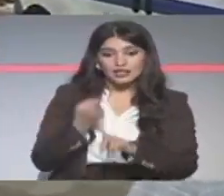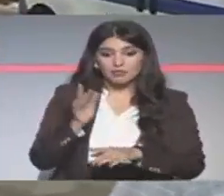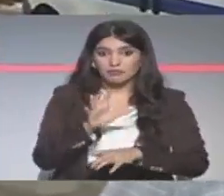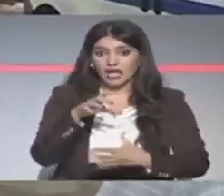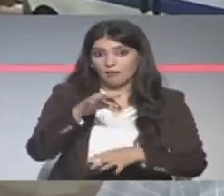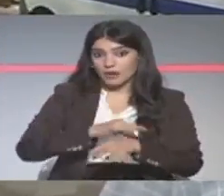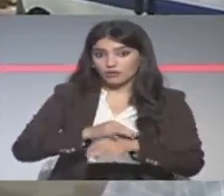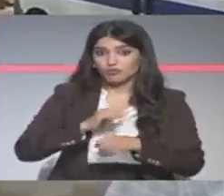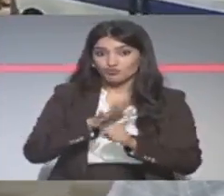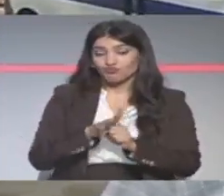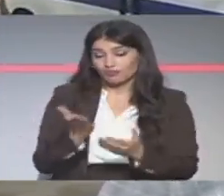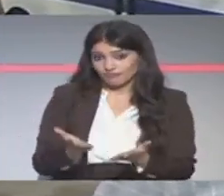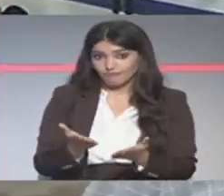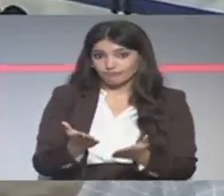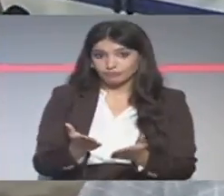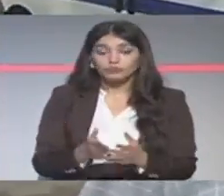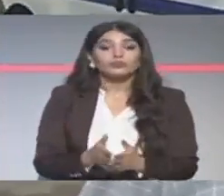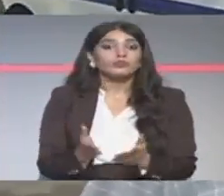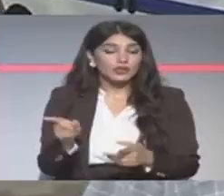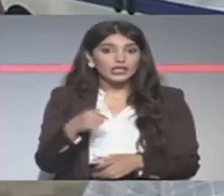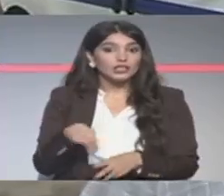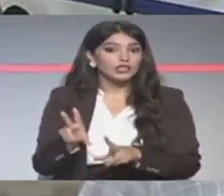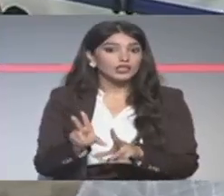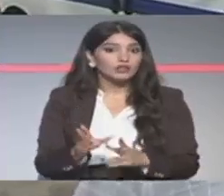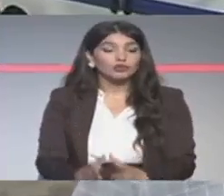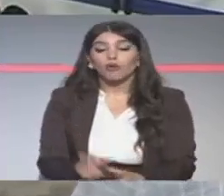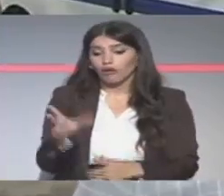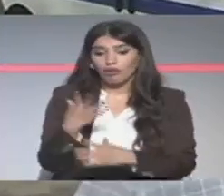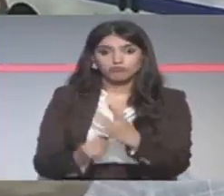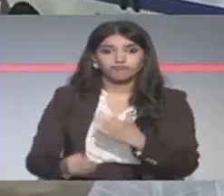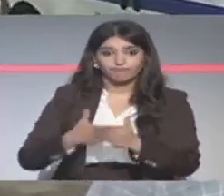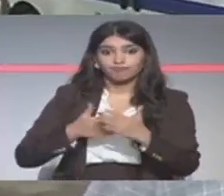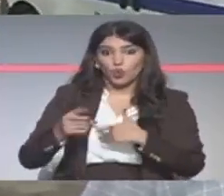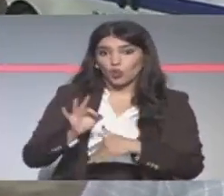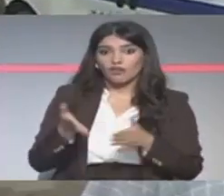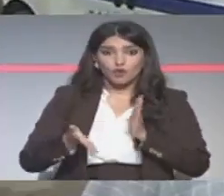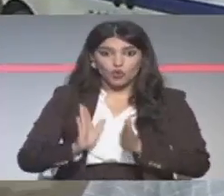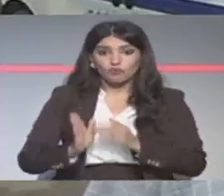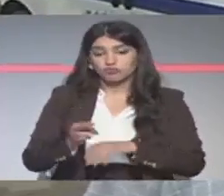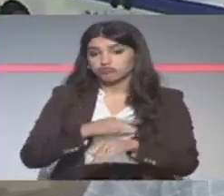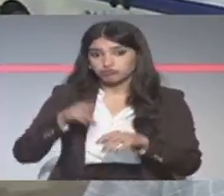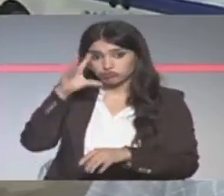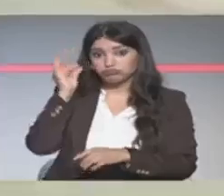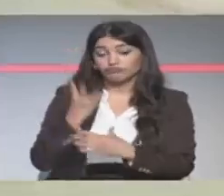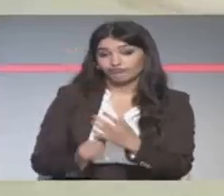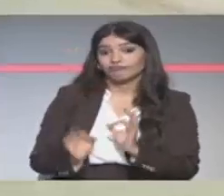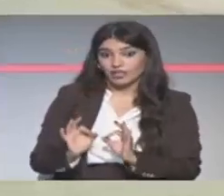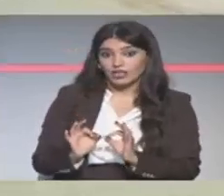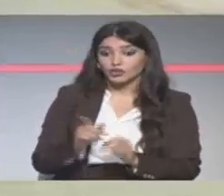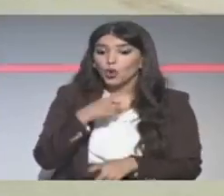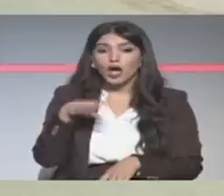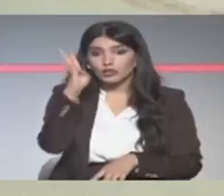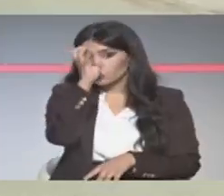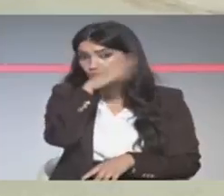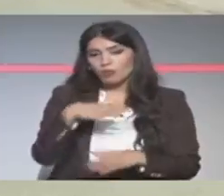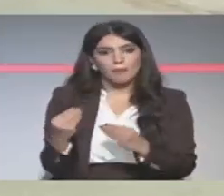كوفيد. هذا جزء ساحة معناتها نفتقروا له كمستشفى جهوي باش نوفروه كخدمة. لقوا صعوبة ياسر